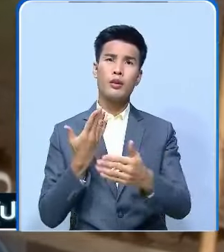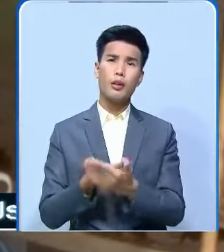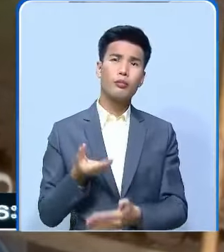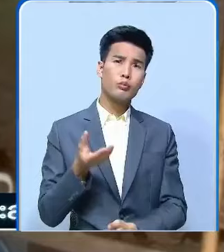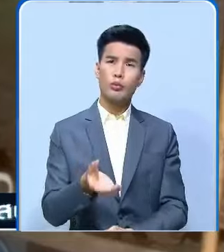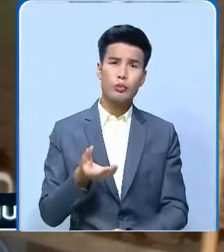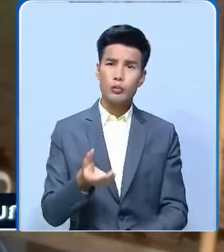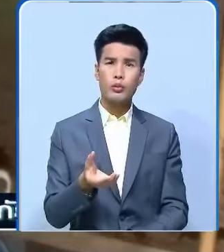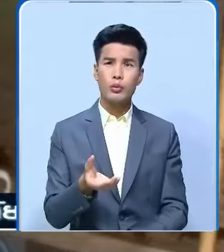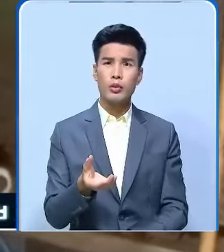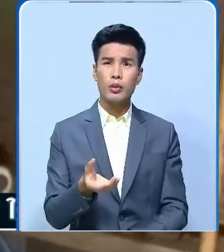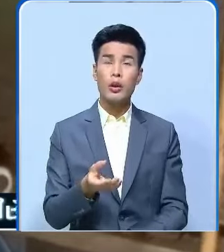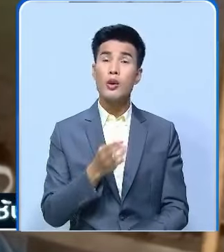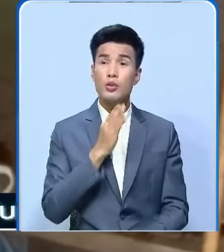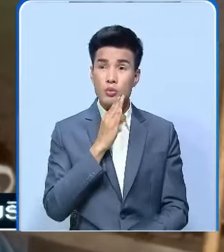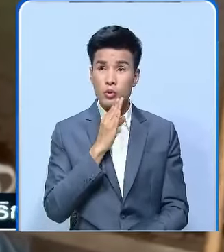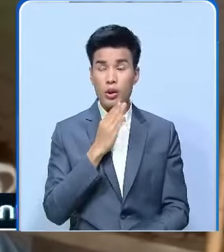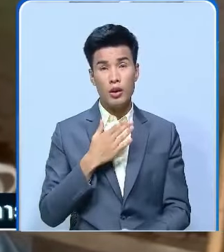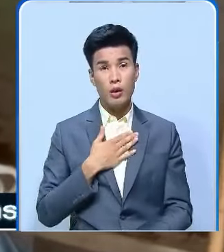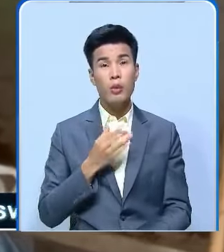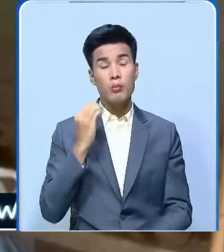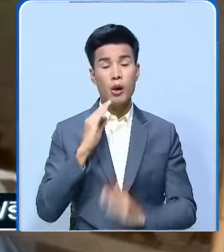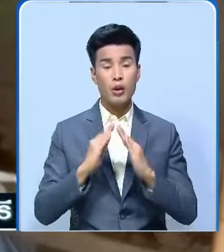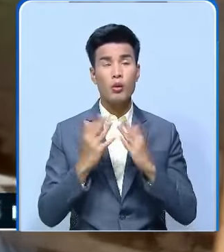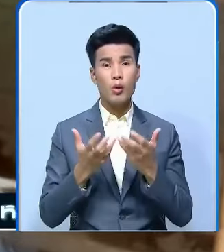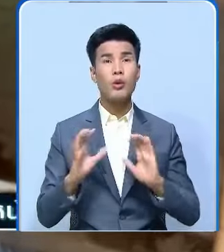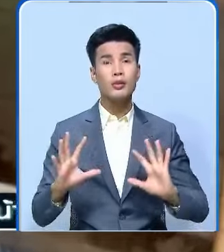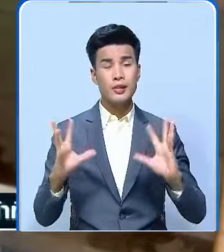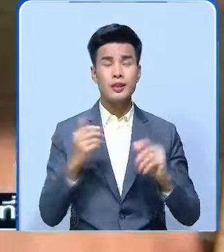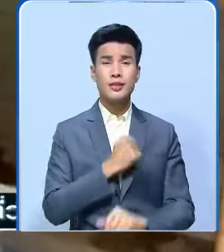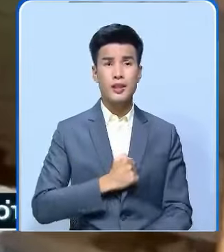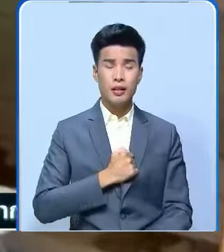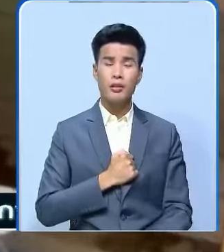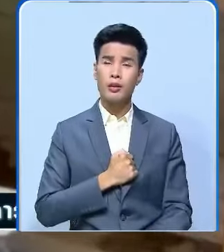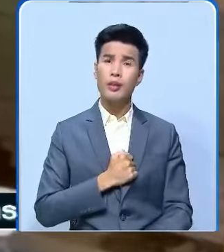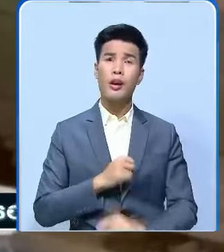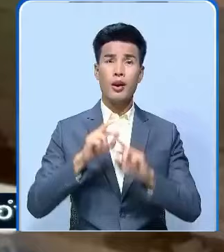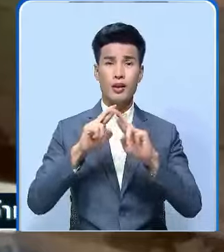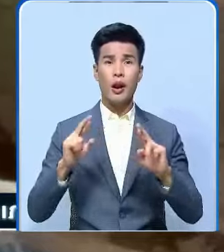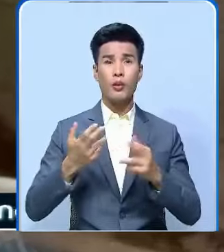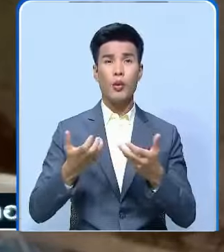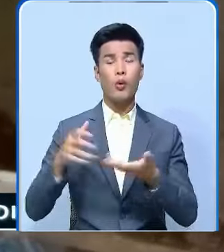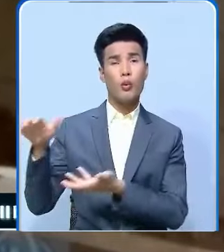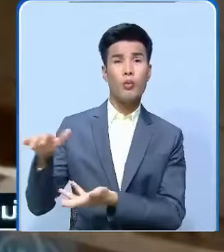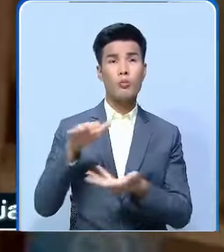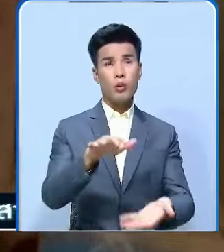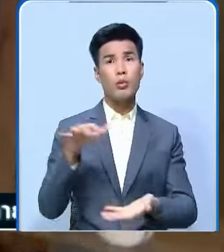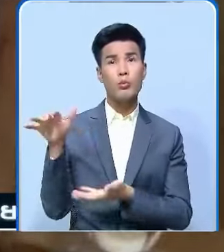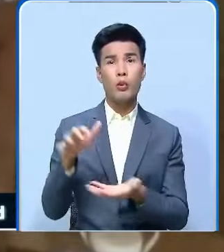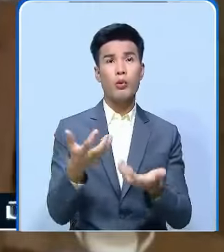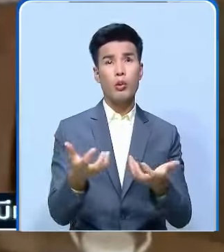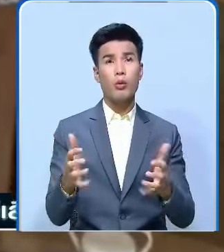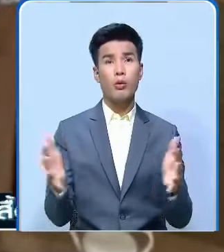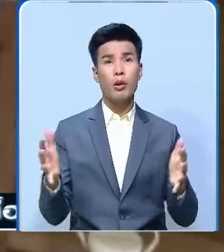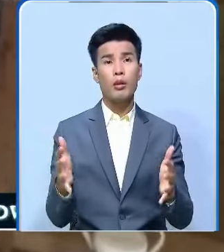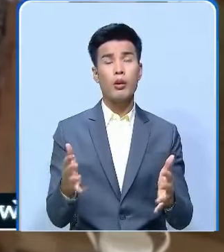ช่หาย ว่าแค่ถ้าเป็นลำพังเป็นบ้านเป็นข้าวของธรรมดาก็เสียใจตายแล้วแต่ร้านค้าเขาต้องไปเอาของมาลงเนี่ยดูแต่ละคนคุยไม่